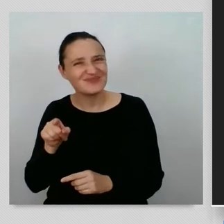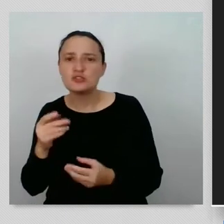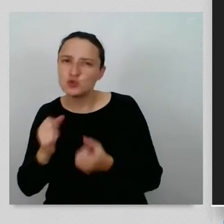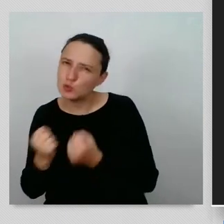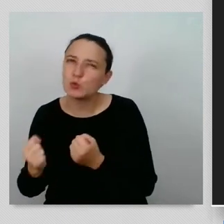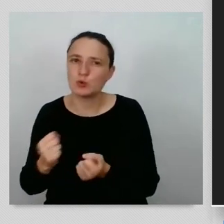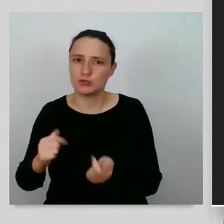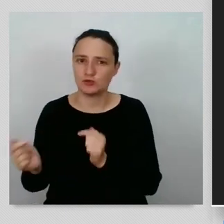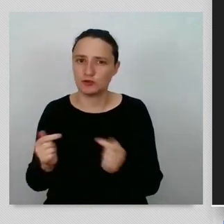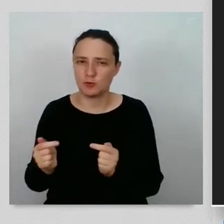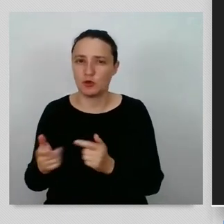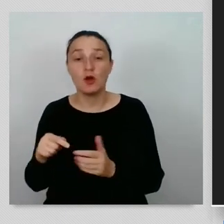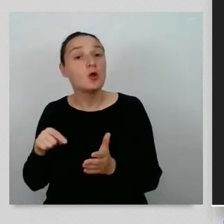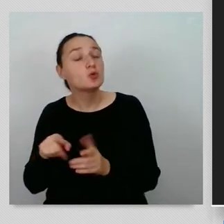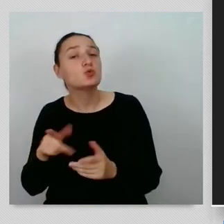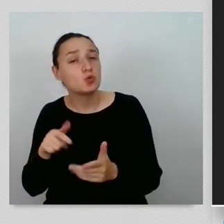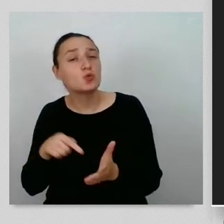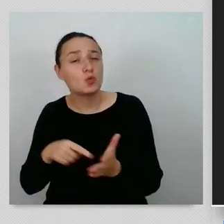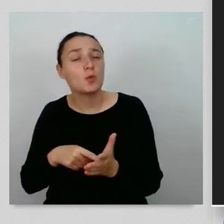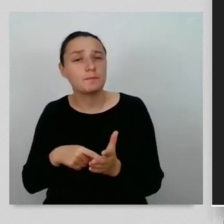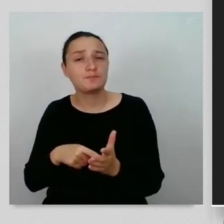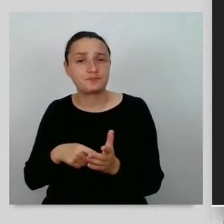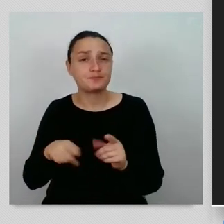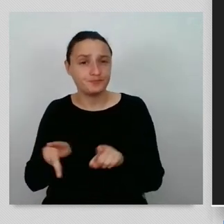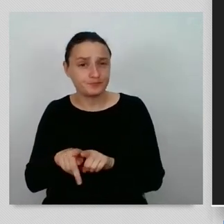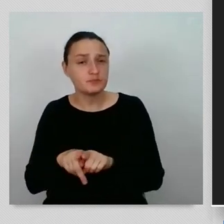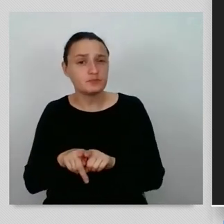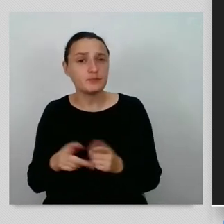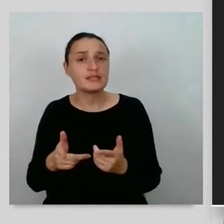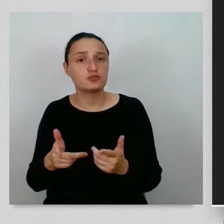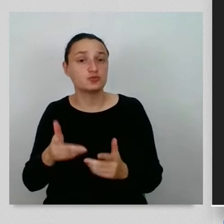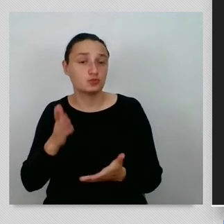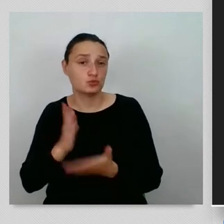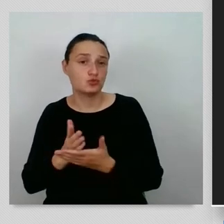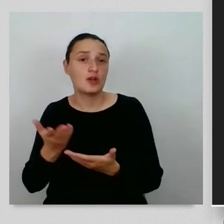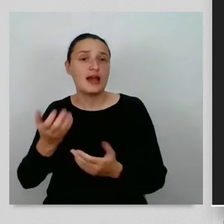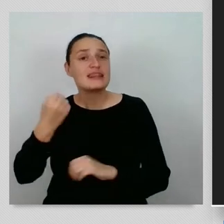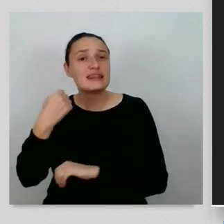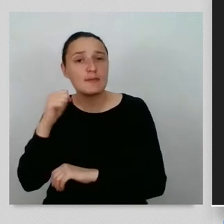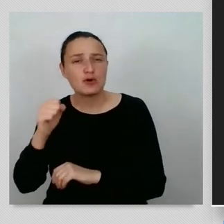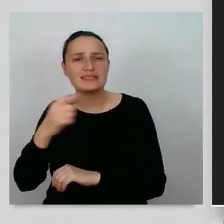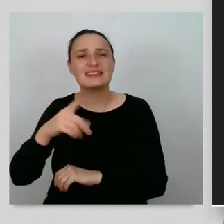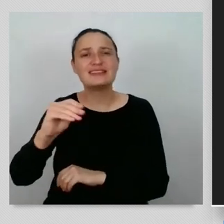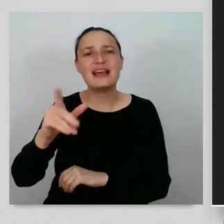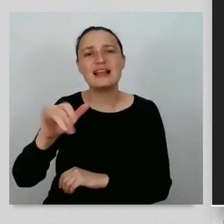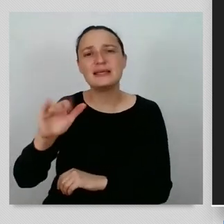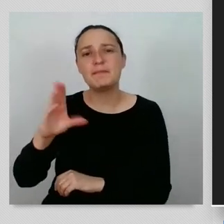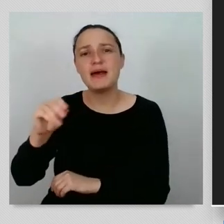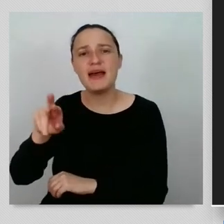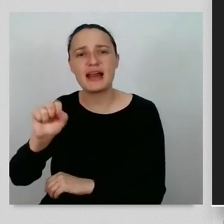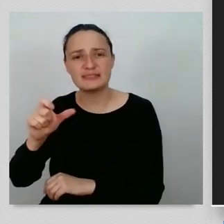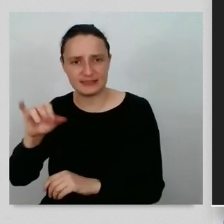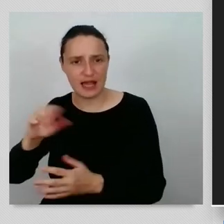i to też jest pewien drogowskaz dla tych, którzy no, w ramach wspomnianej też w esejach demokracji deliberatywnej, my